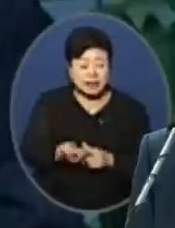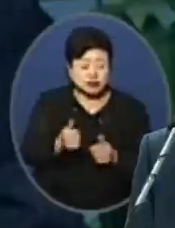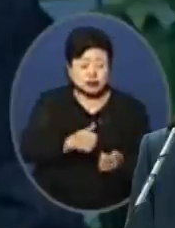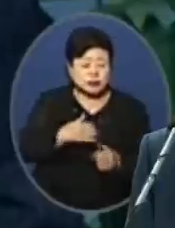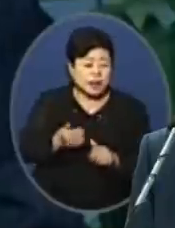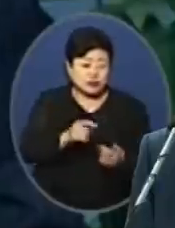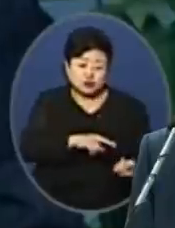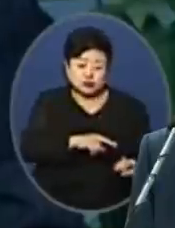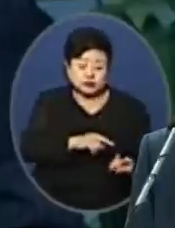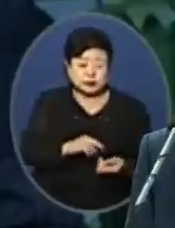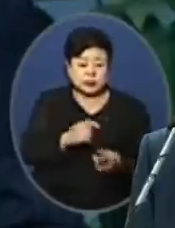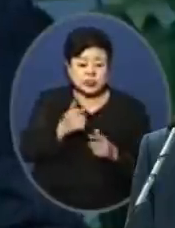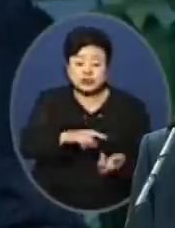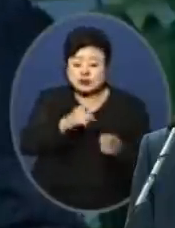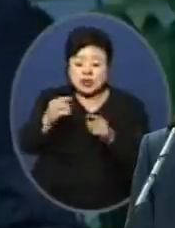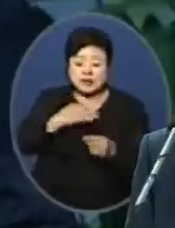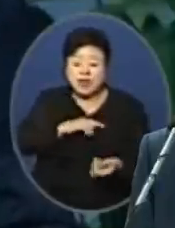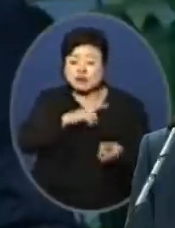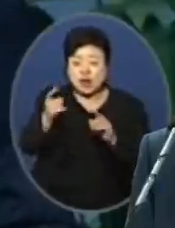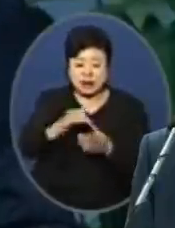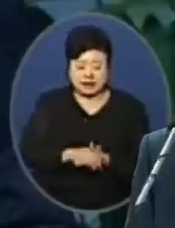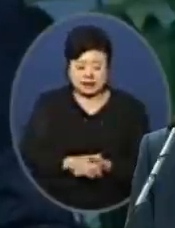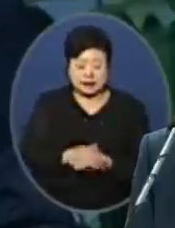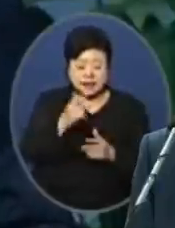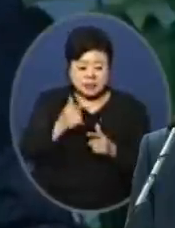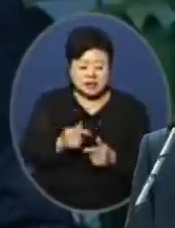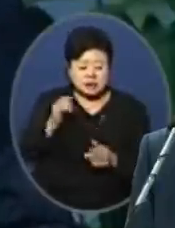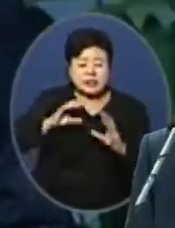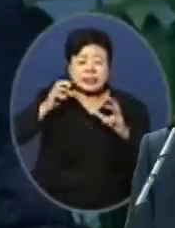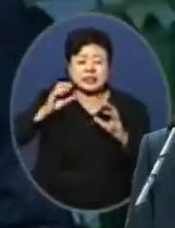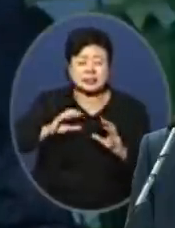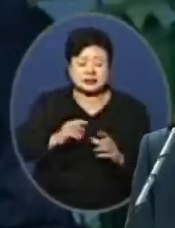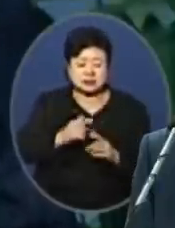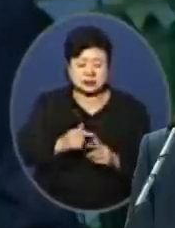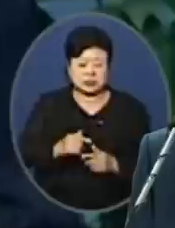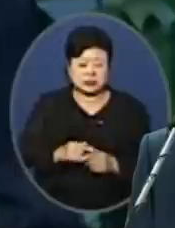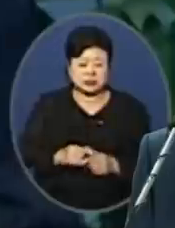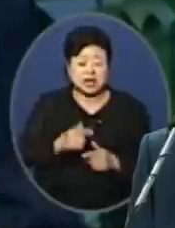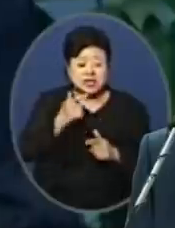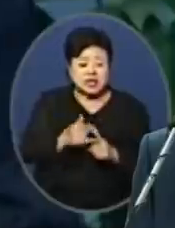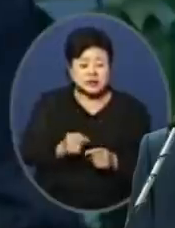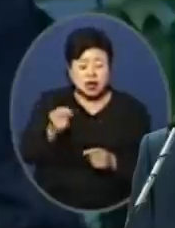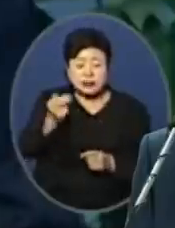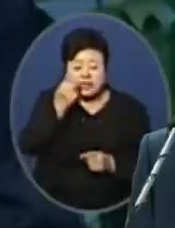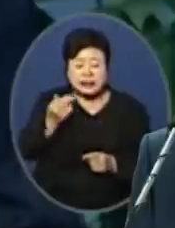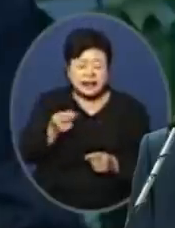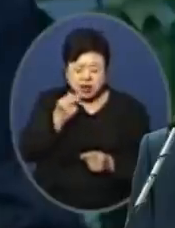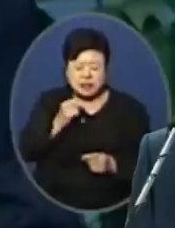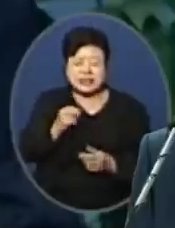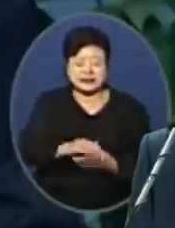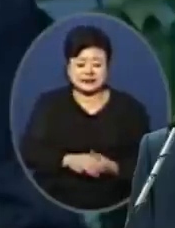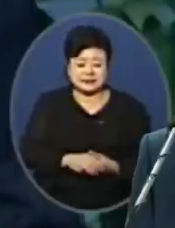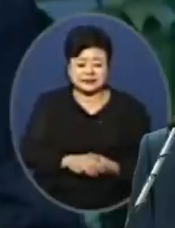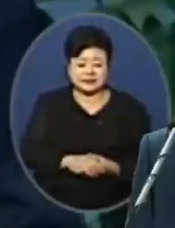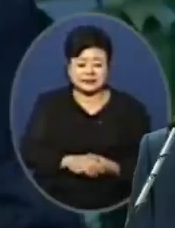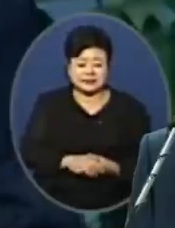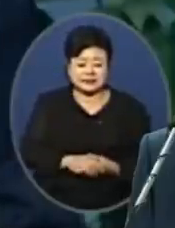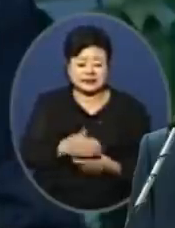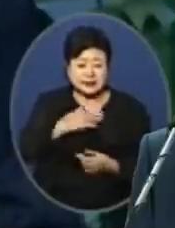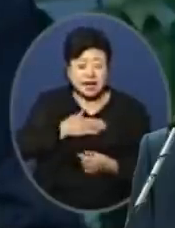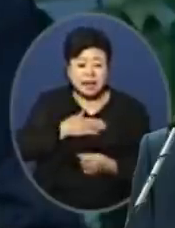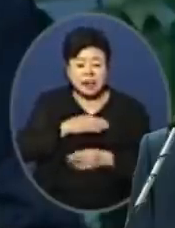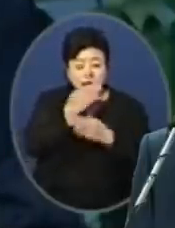죽음 내 죽음, 예수 부활 내 부활, 예수 천국 내 천국, 예수 영생 내 영생.